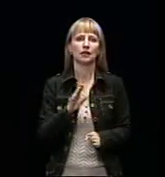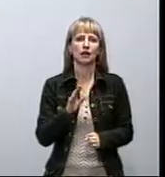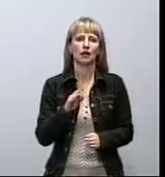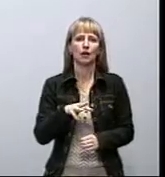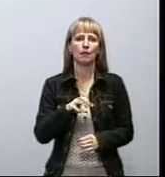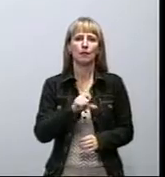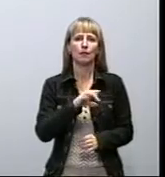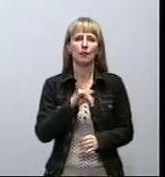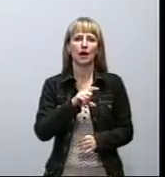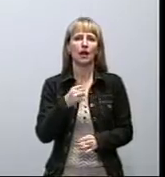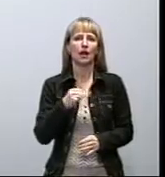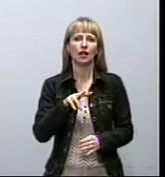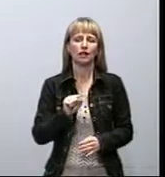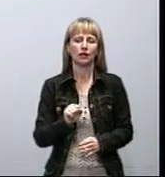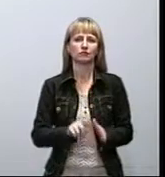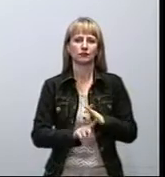Поїхали.